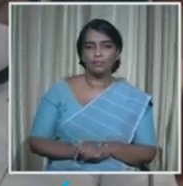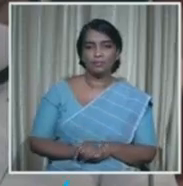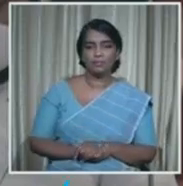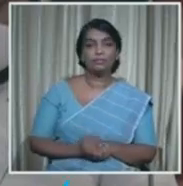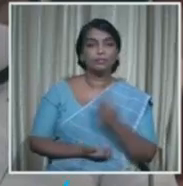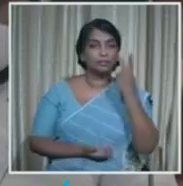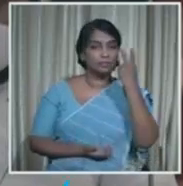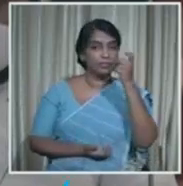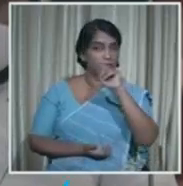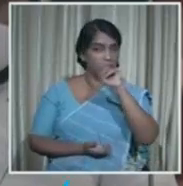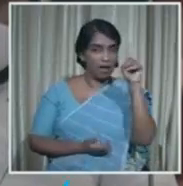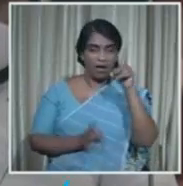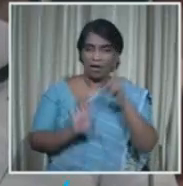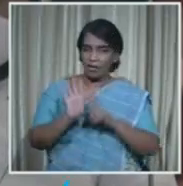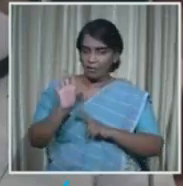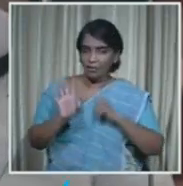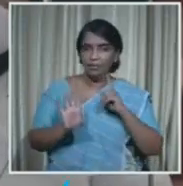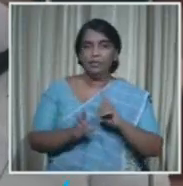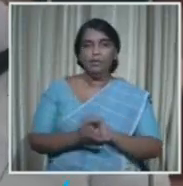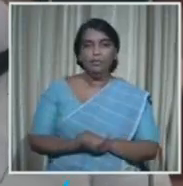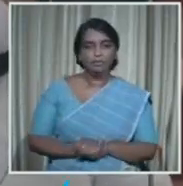Dedas dahai warshi.